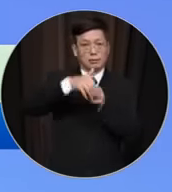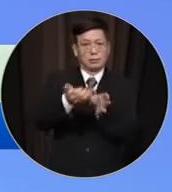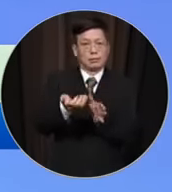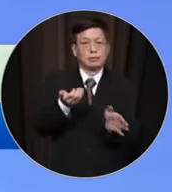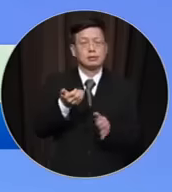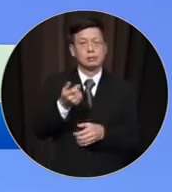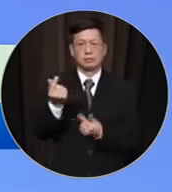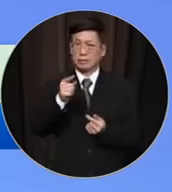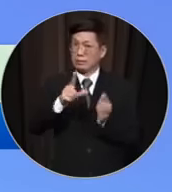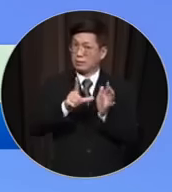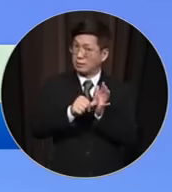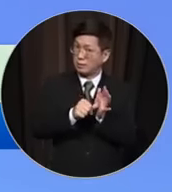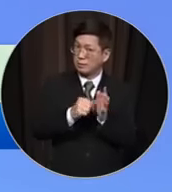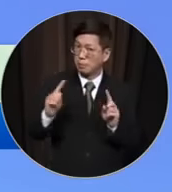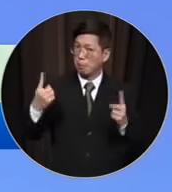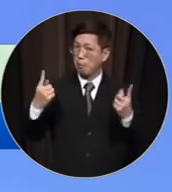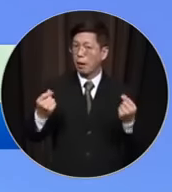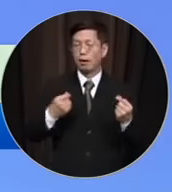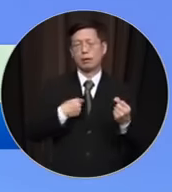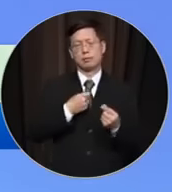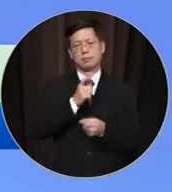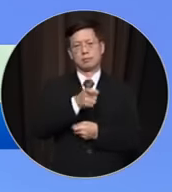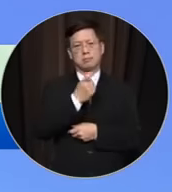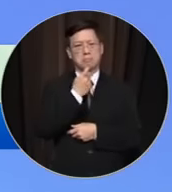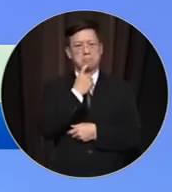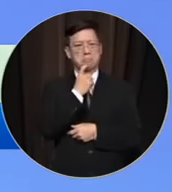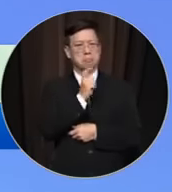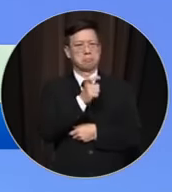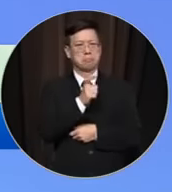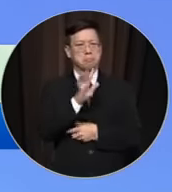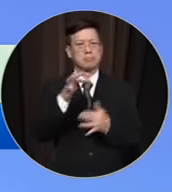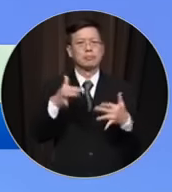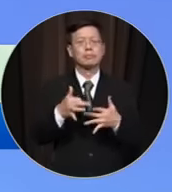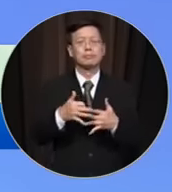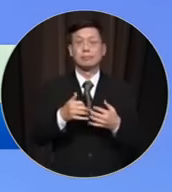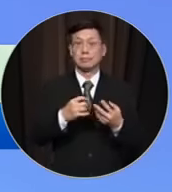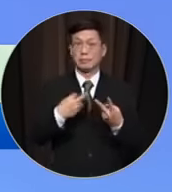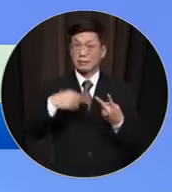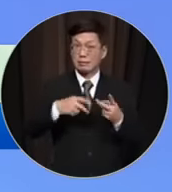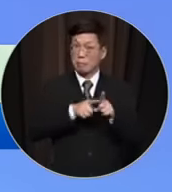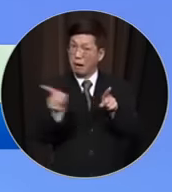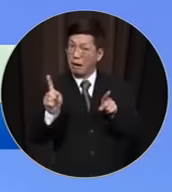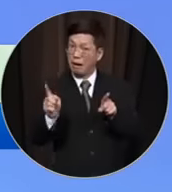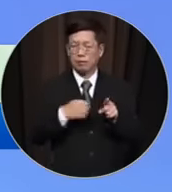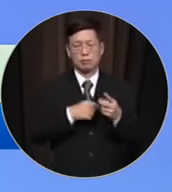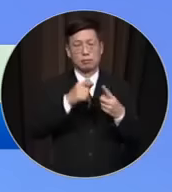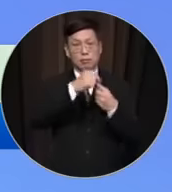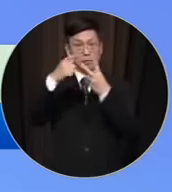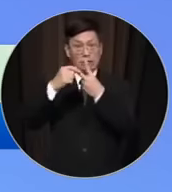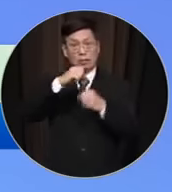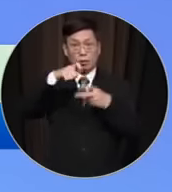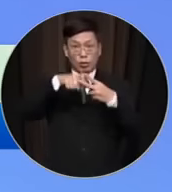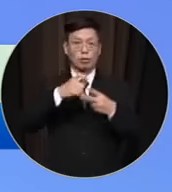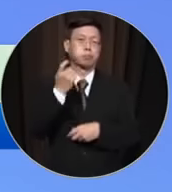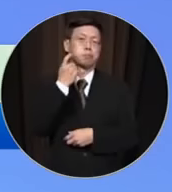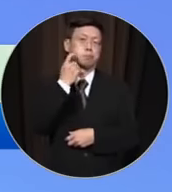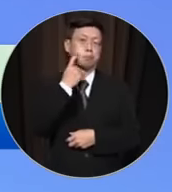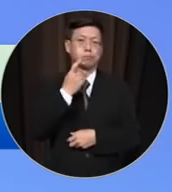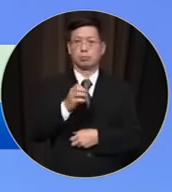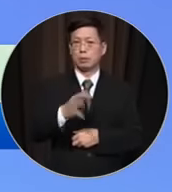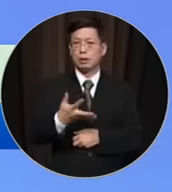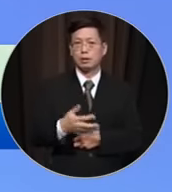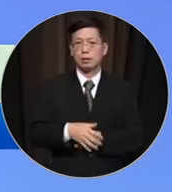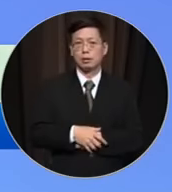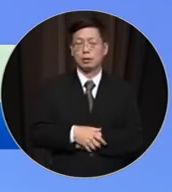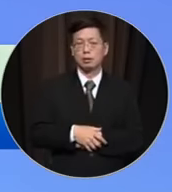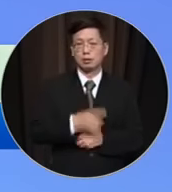前，这样的时间点巧合很难令人不多做联想。最离谱的是，前面两次的动工都是假的，因为那个时